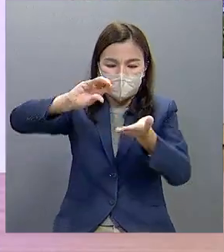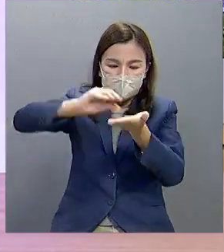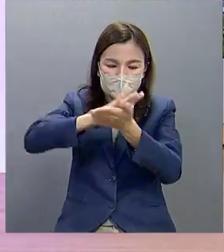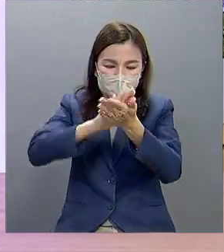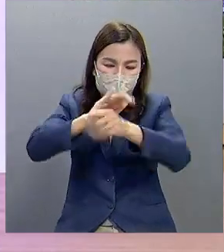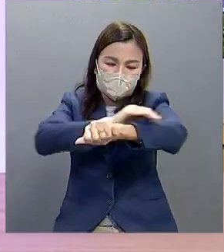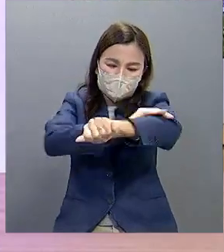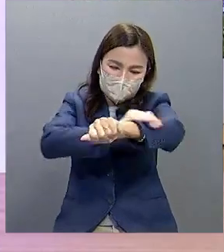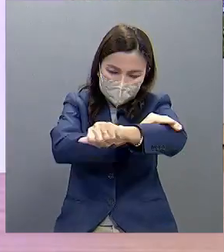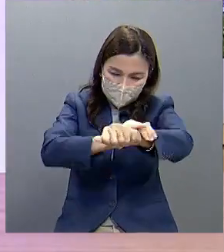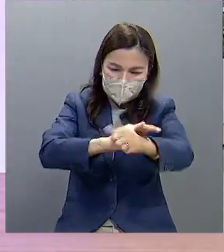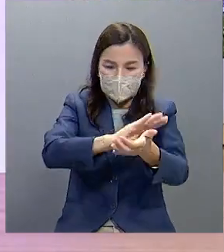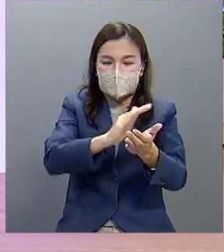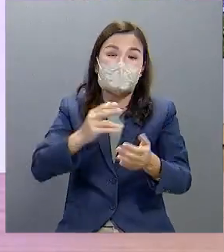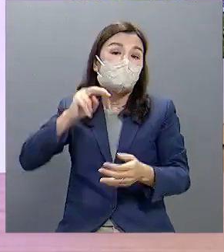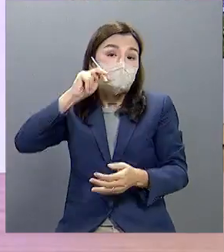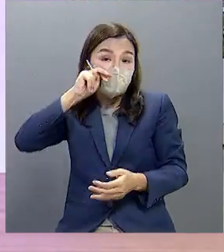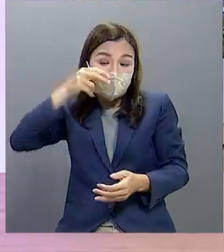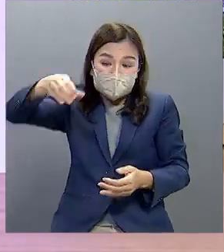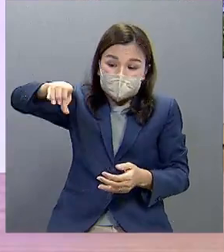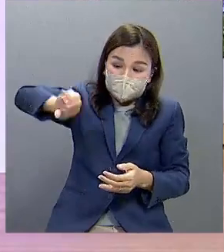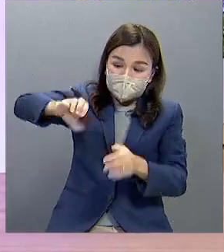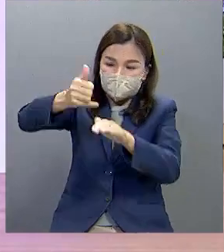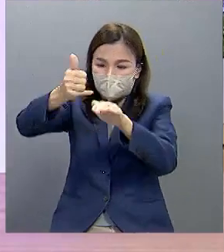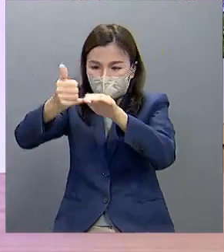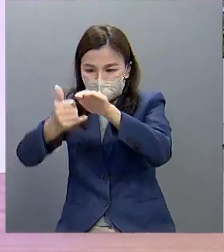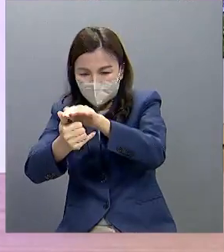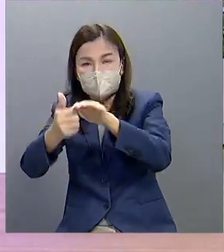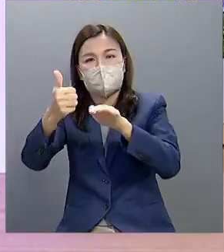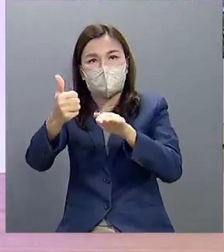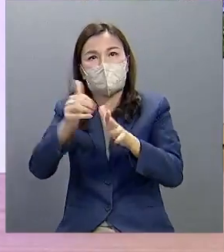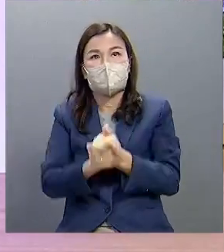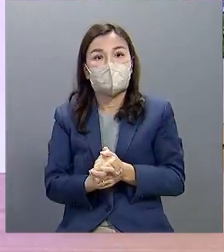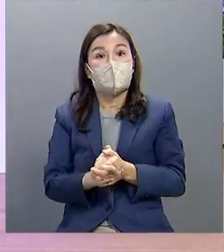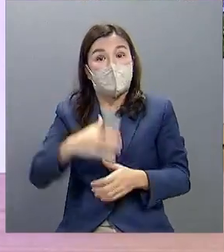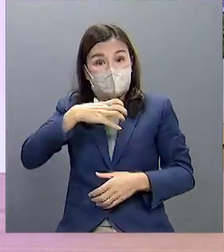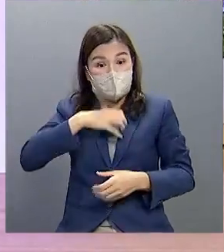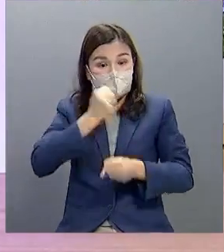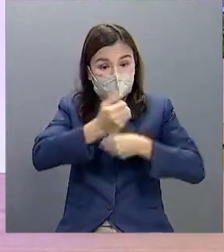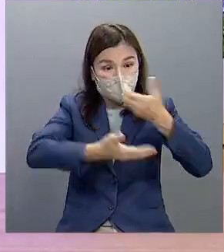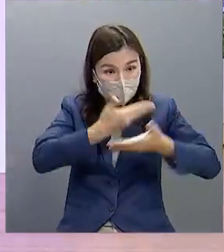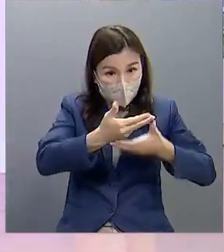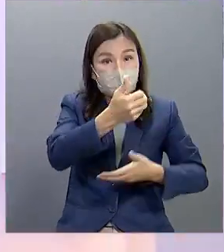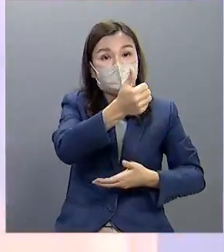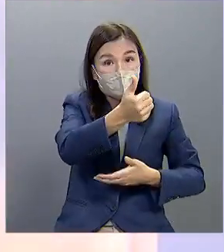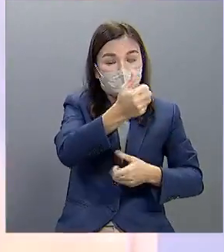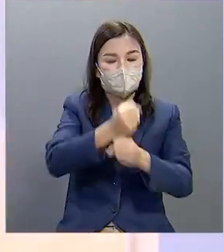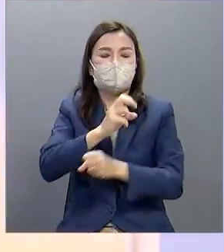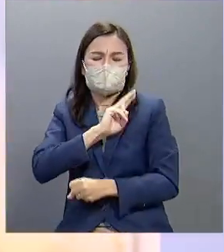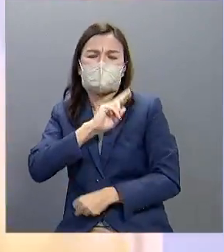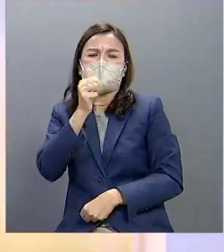ารถนำไปปรับใช้เป็นอาชีพก็ได้นะคะนำไปใช้ในชีวิตประจำวันได้ที่สำคัญทำได้ด้วยตัวเองค่ะ